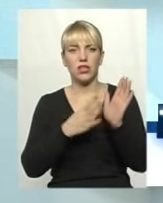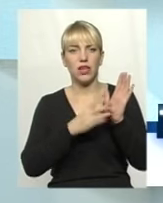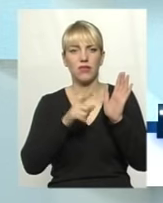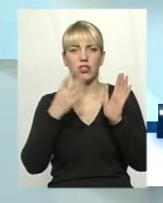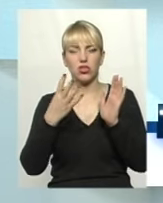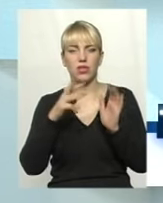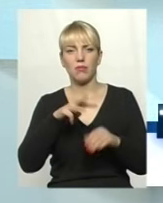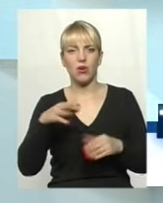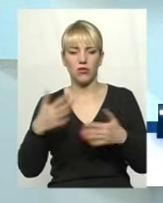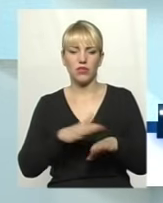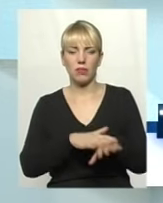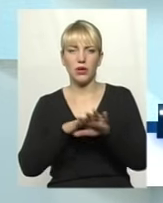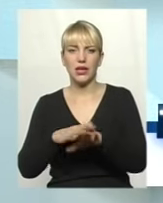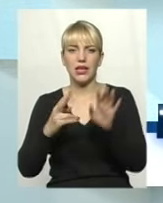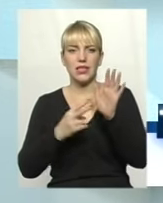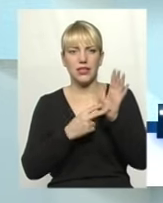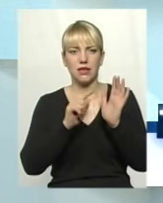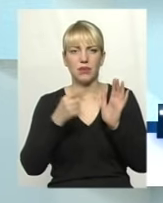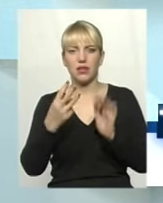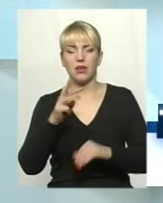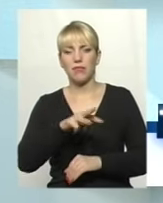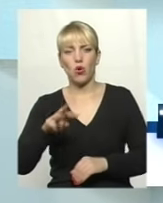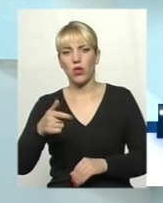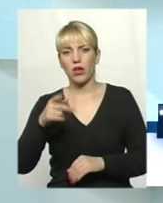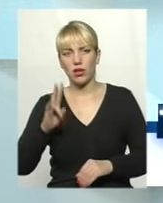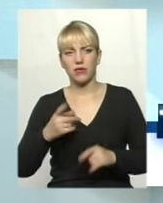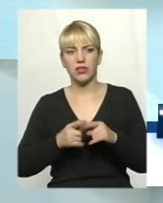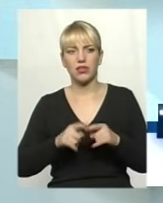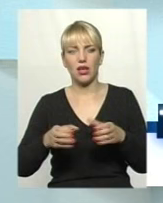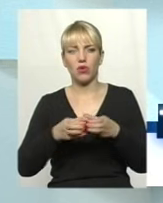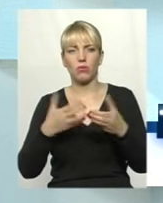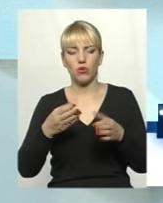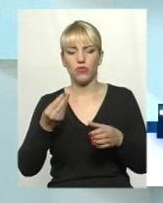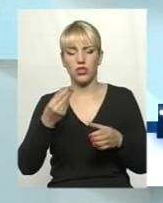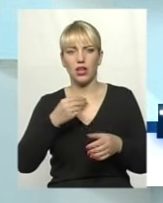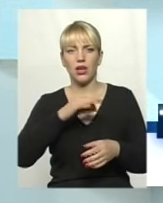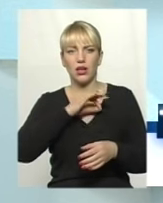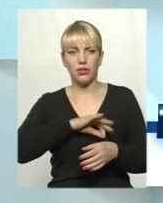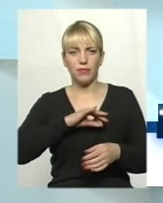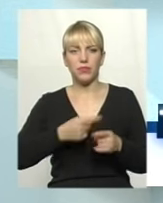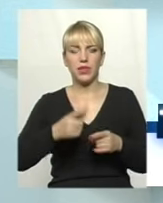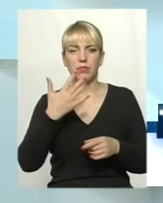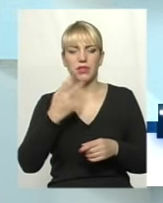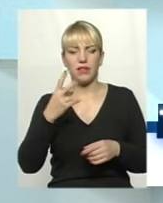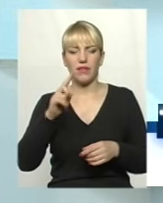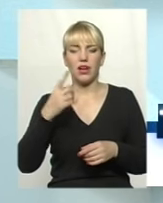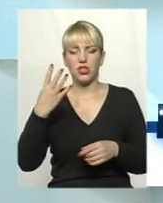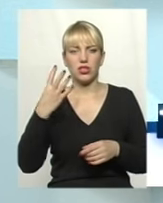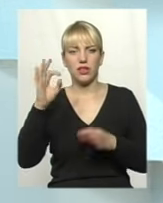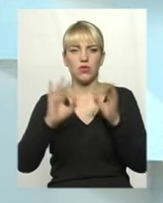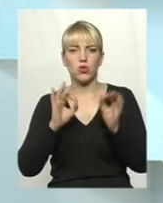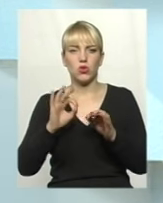Вже профінансовано 7,3 мільйона гривень. Цією громадою освоєно 52,4% від загального